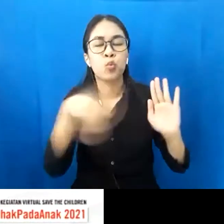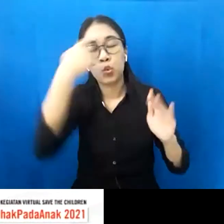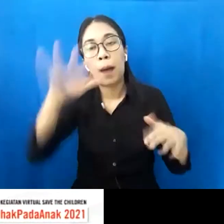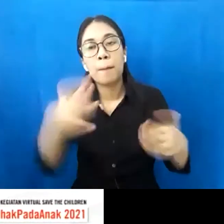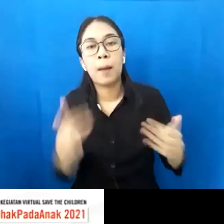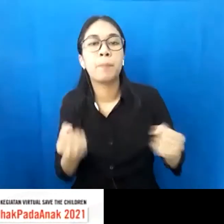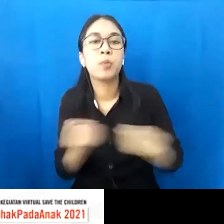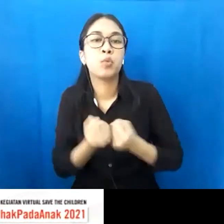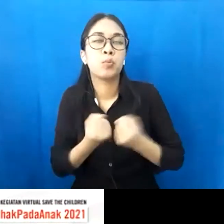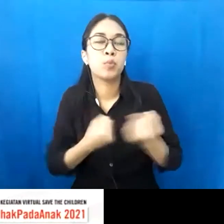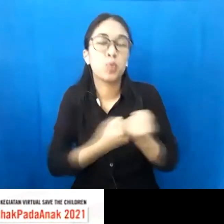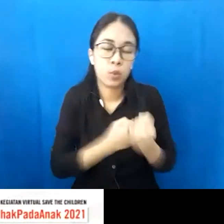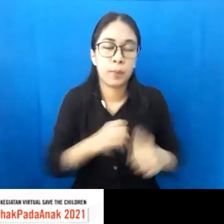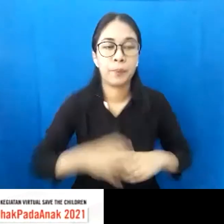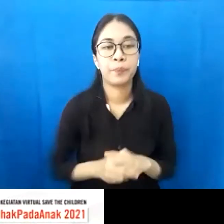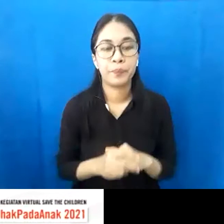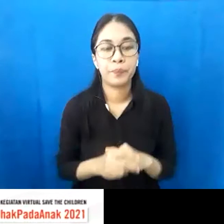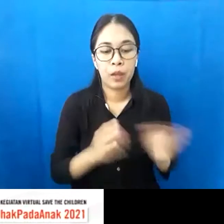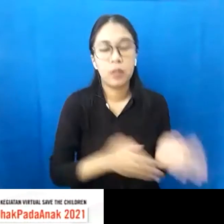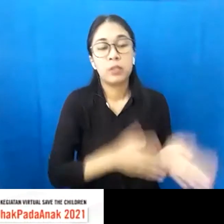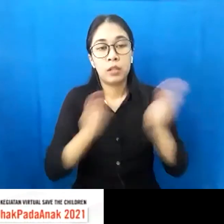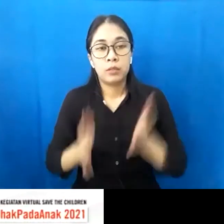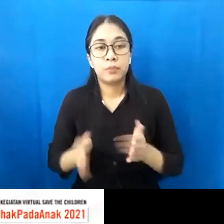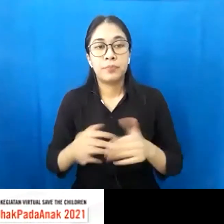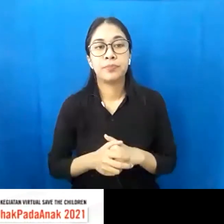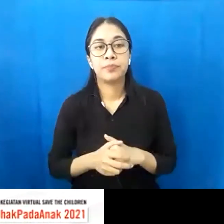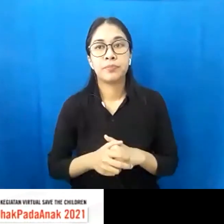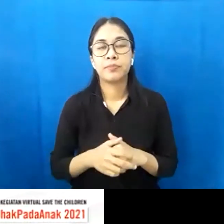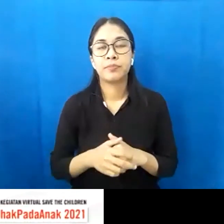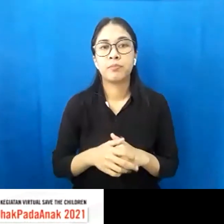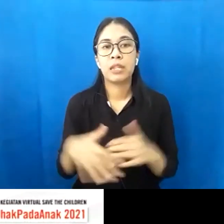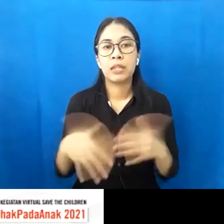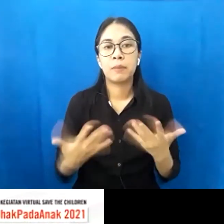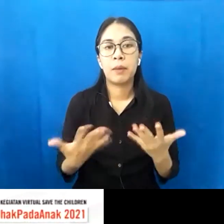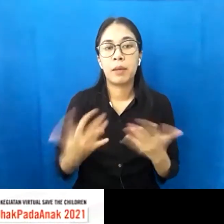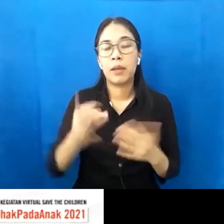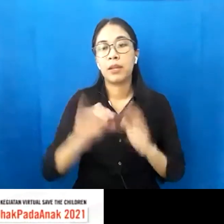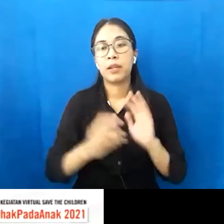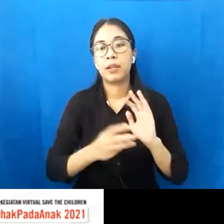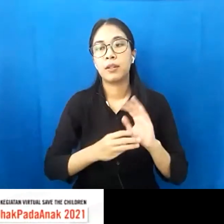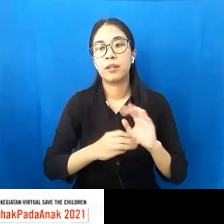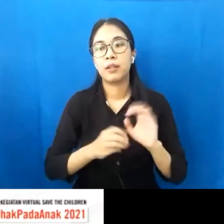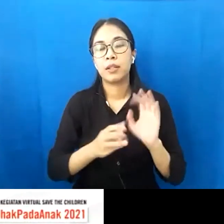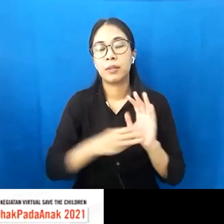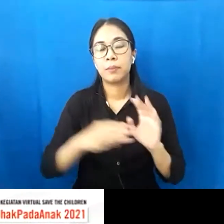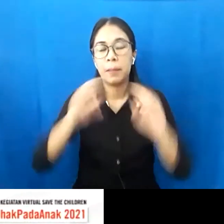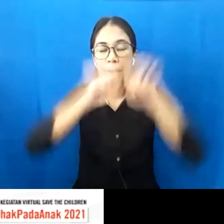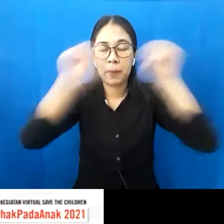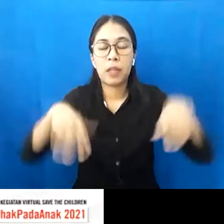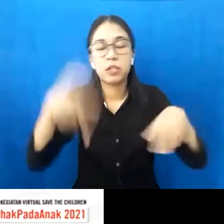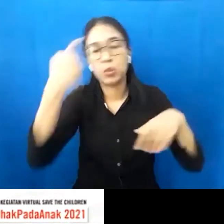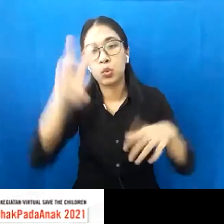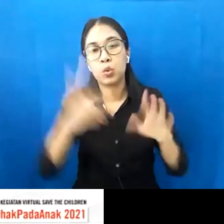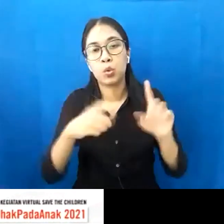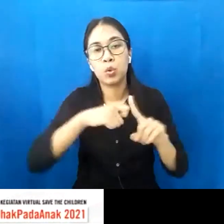ya dok. Nah selanjutnya kita ingin tahu bagaimana implementasi dari Kalakarya itu sendiri ya. Kita sudah